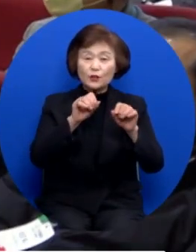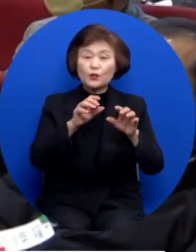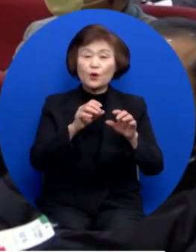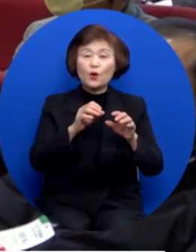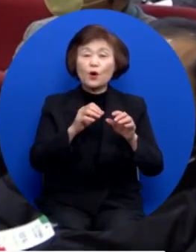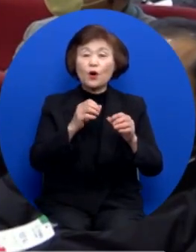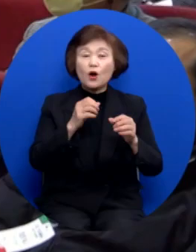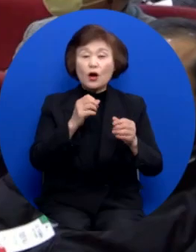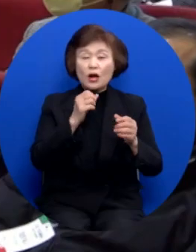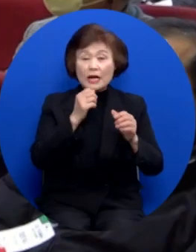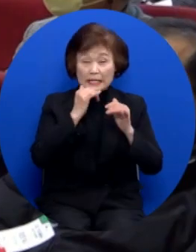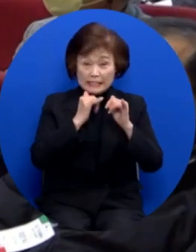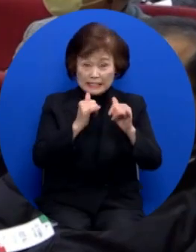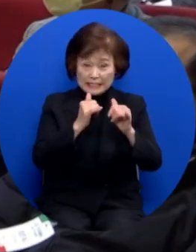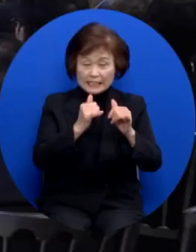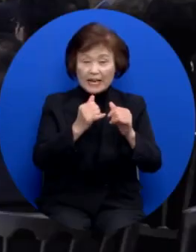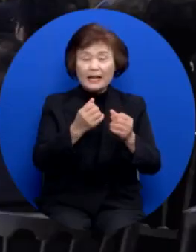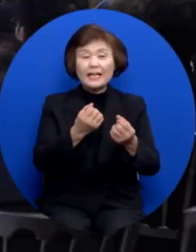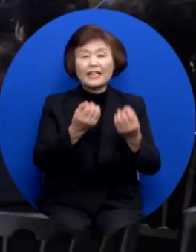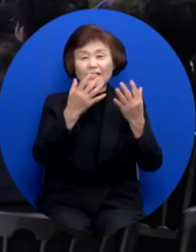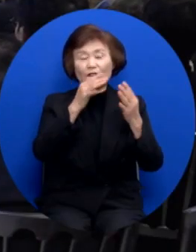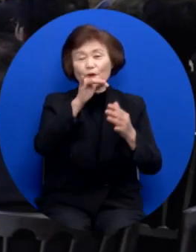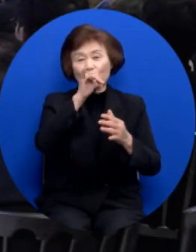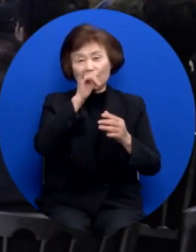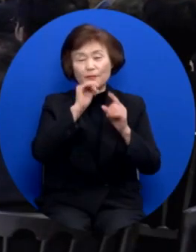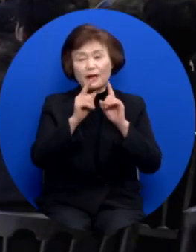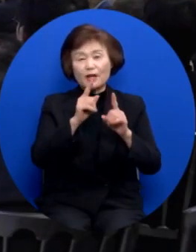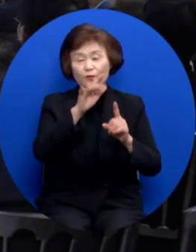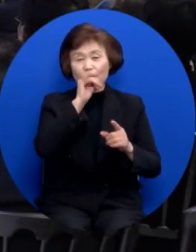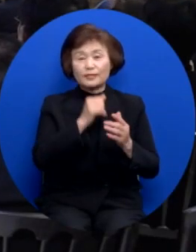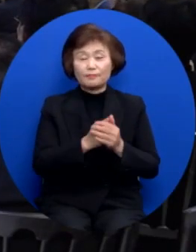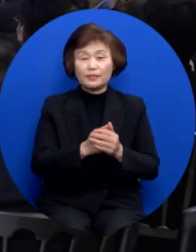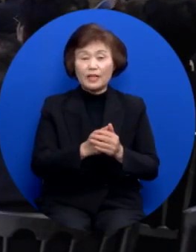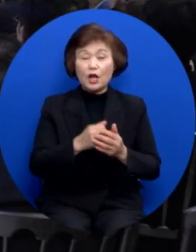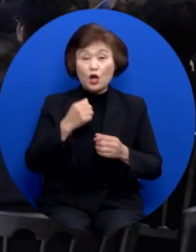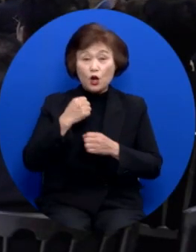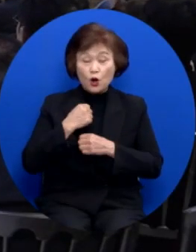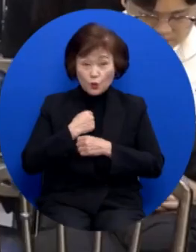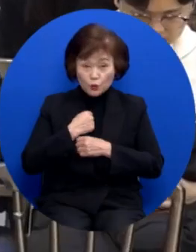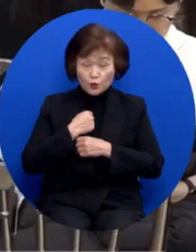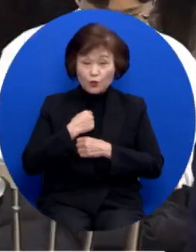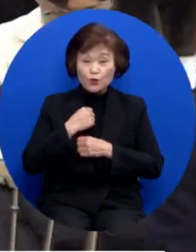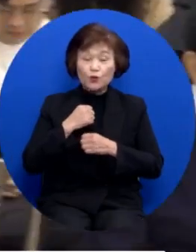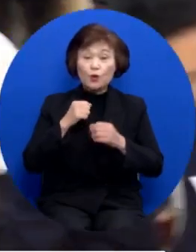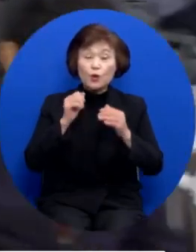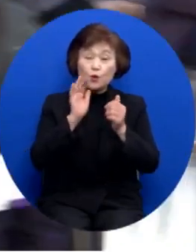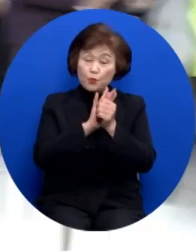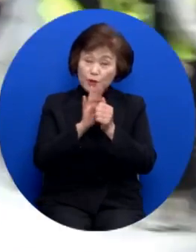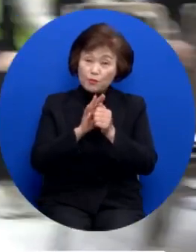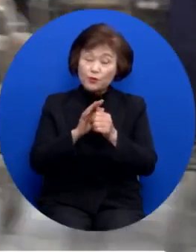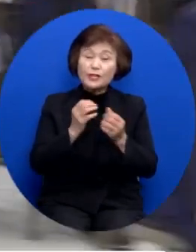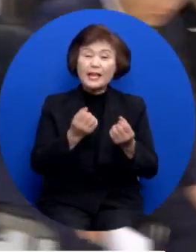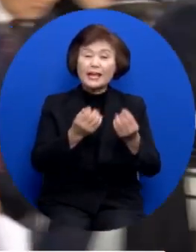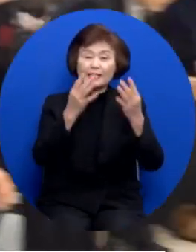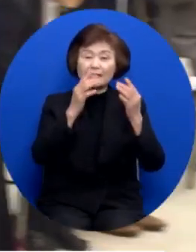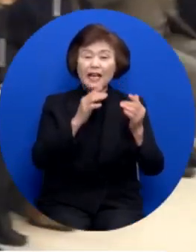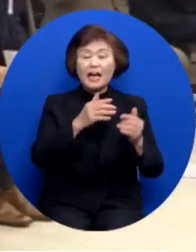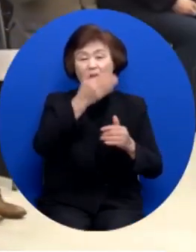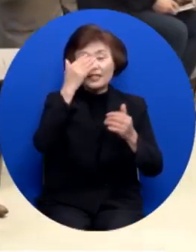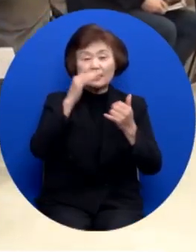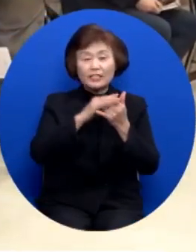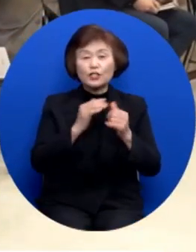프로그램을 펼친다고 밝혔습니다 또 지난 한해 군부대 위문 행사와 청년 목회자 세미나 청년의